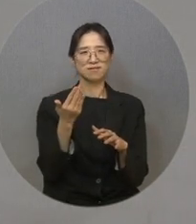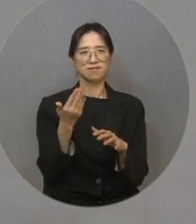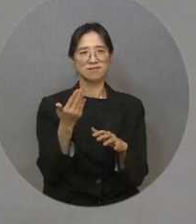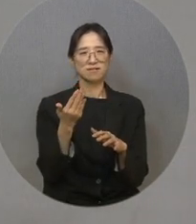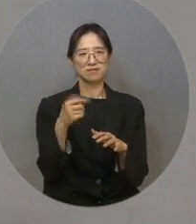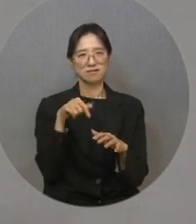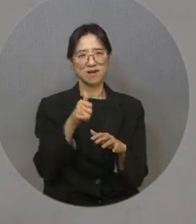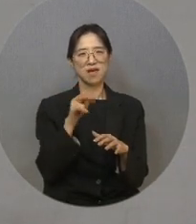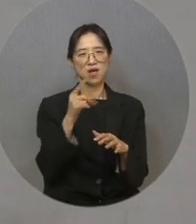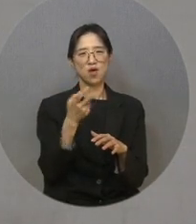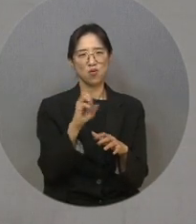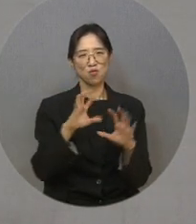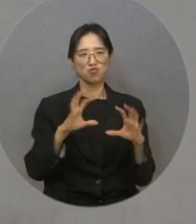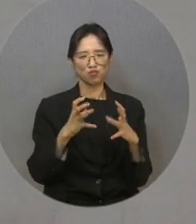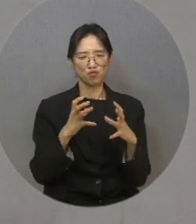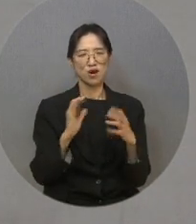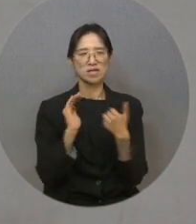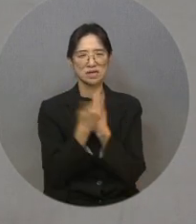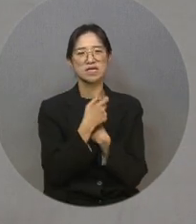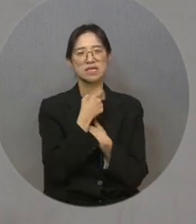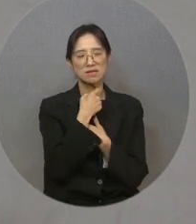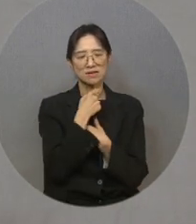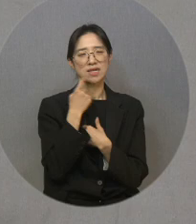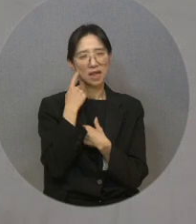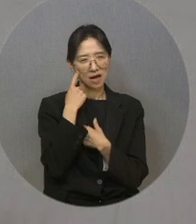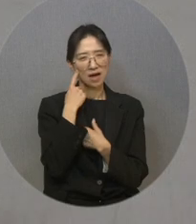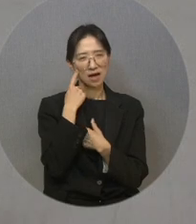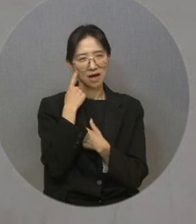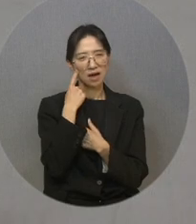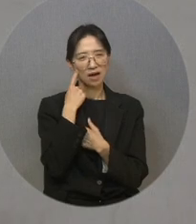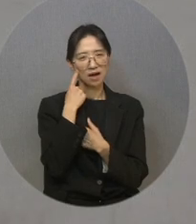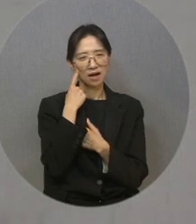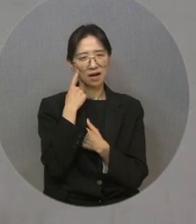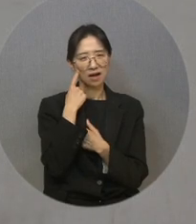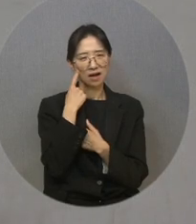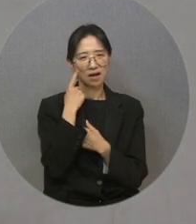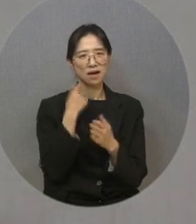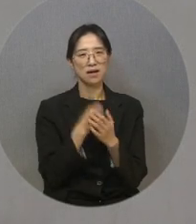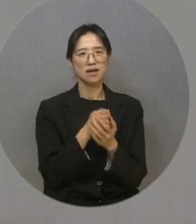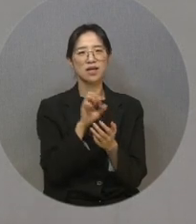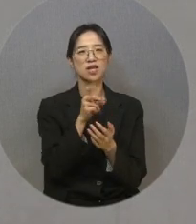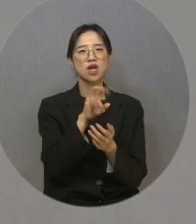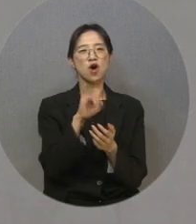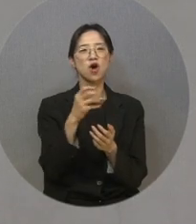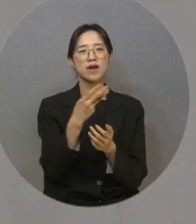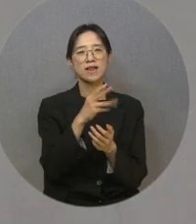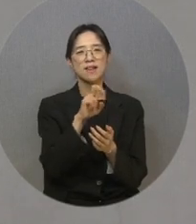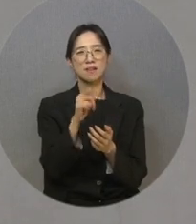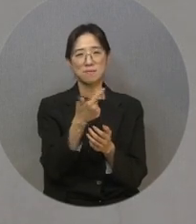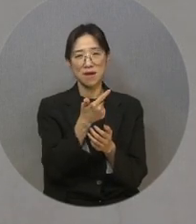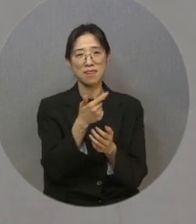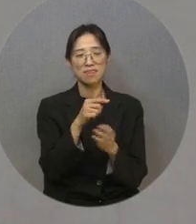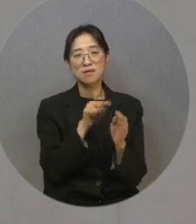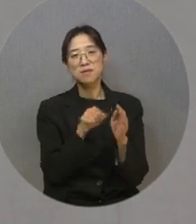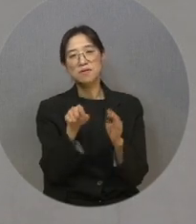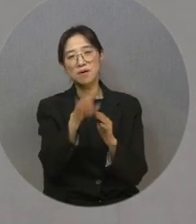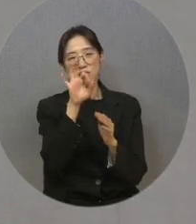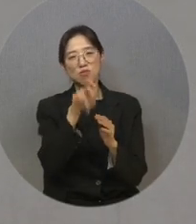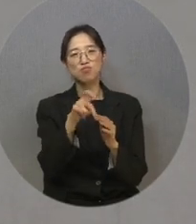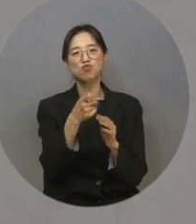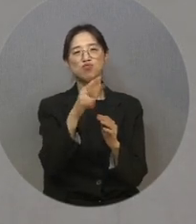해동 국가를 지키고 싶다 이런 생각에 바로 우리가 저 영일만 쪽에 지나서 보면 문무대왕 능이